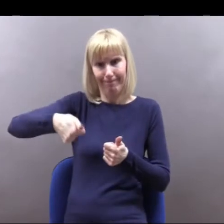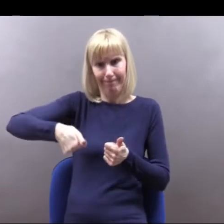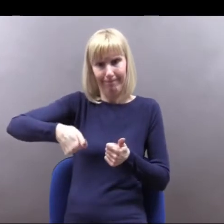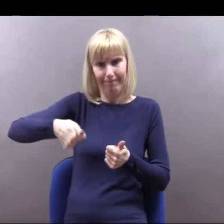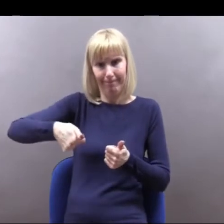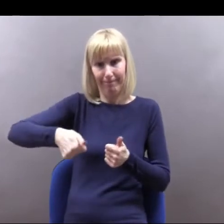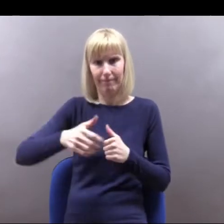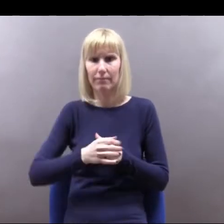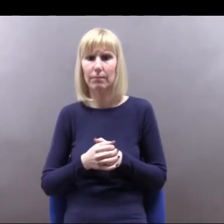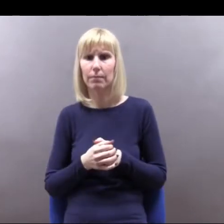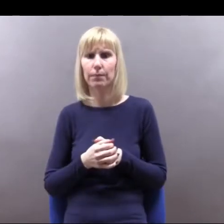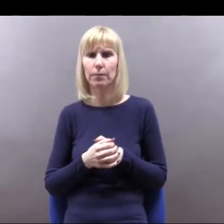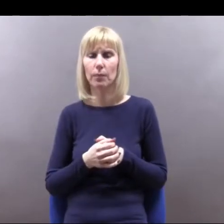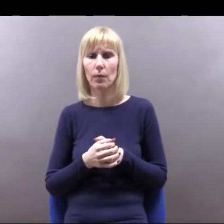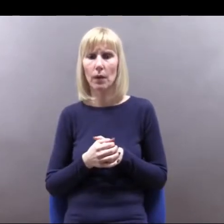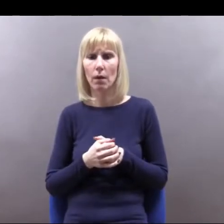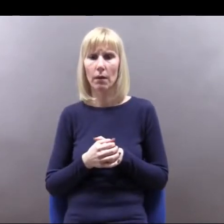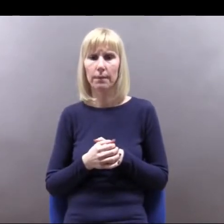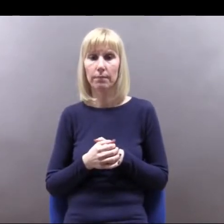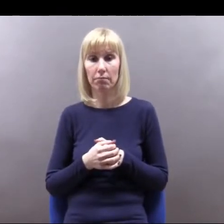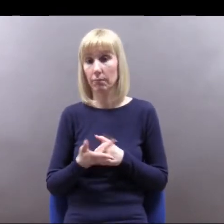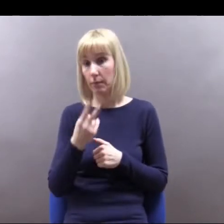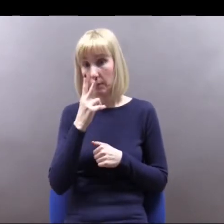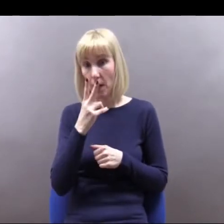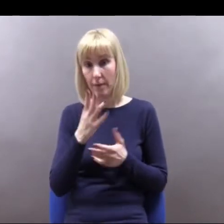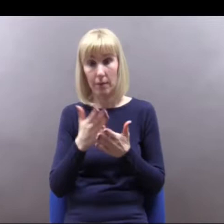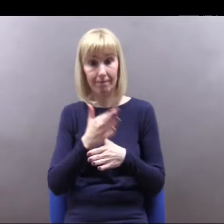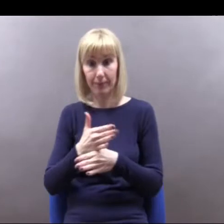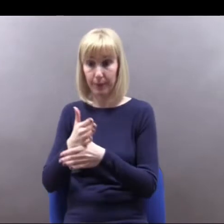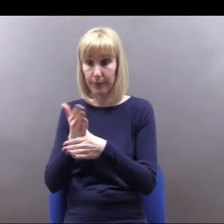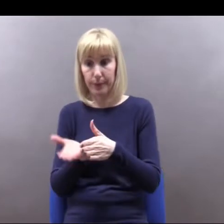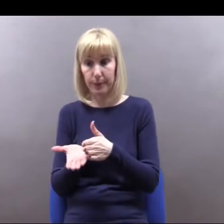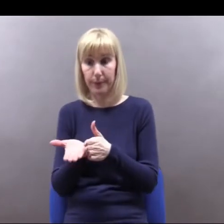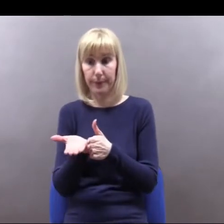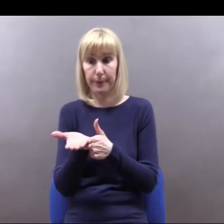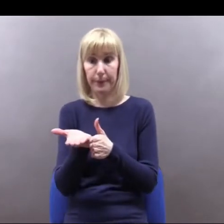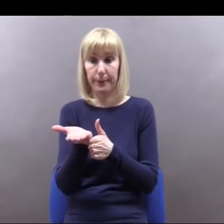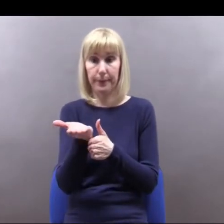Tutaj jest tak 25, tu będzie dojazd do końca.